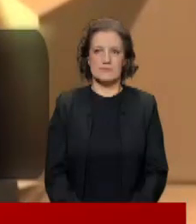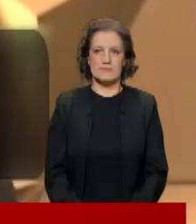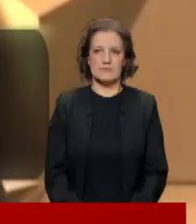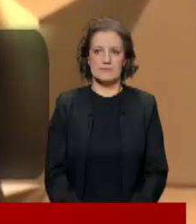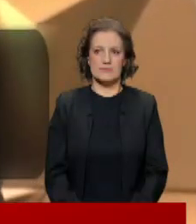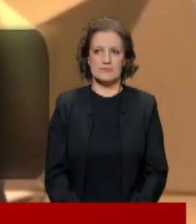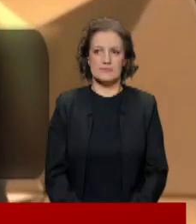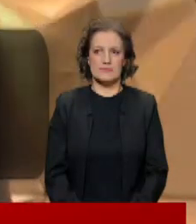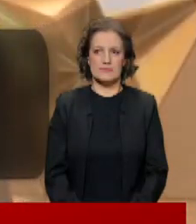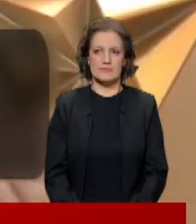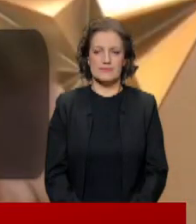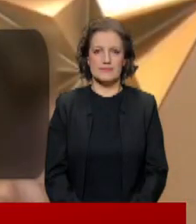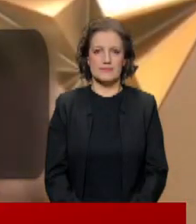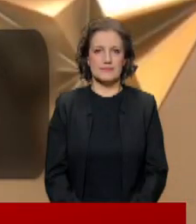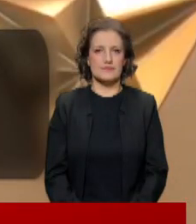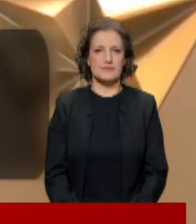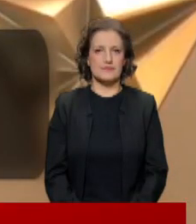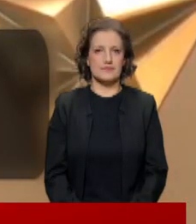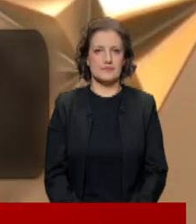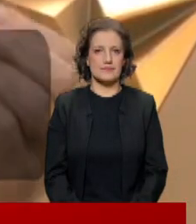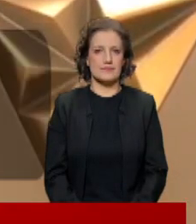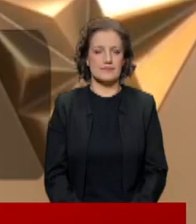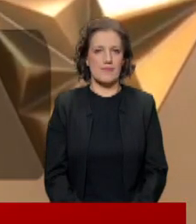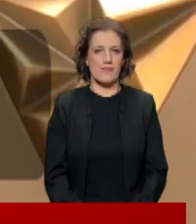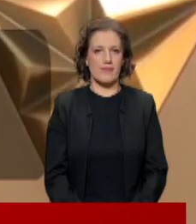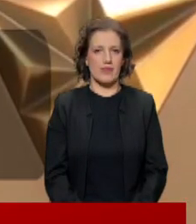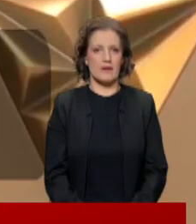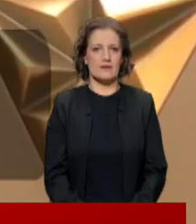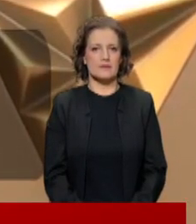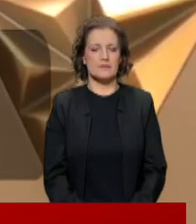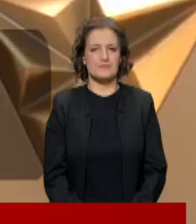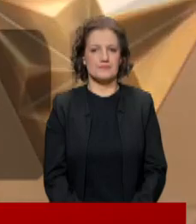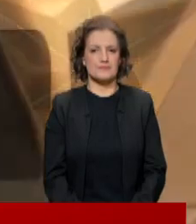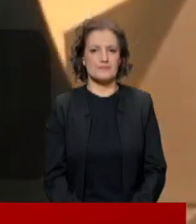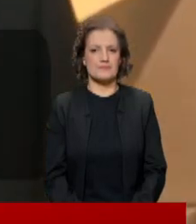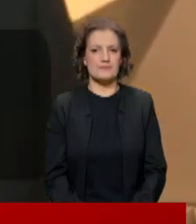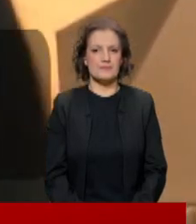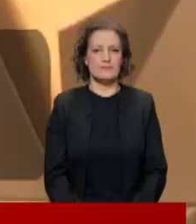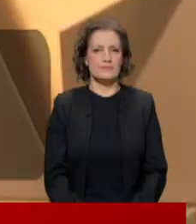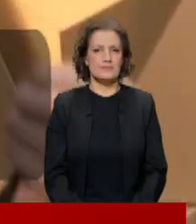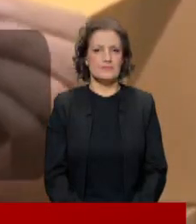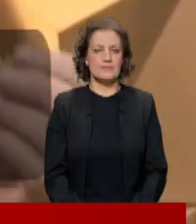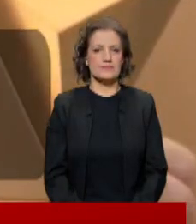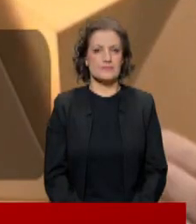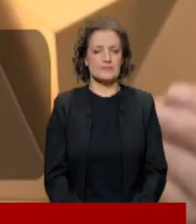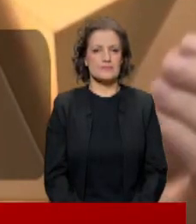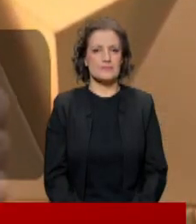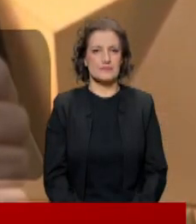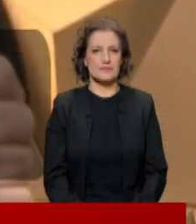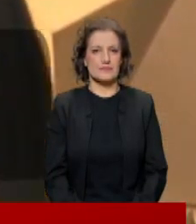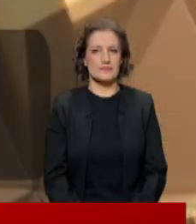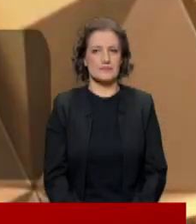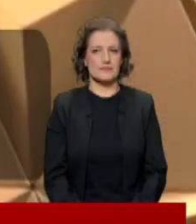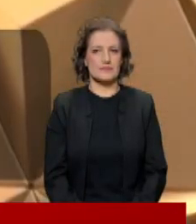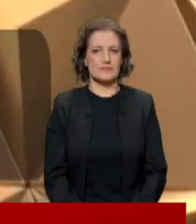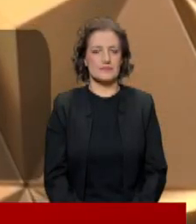Asla yüzüstü bırakamayız. Seçimde tek başımıza meclisin çoğunluğu sağlayacak. İlçelerden 10-15 tane daha ilave